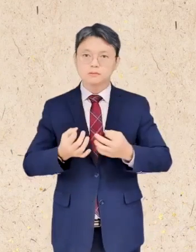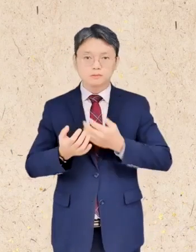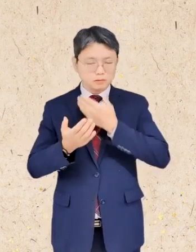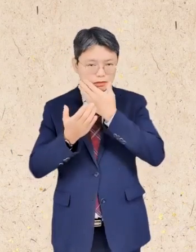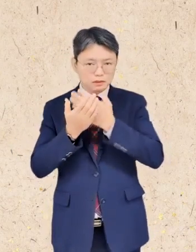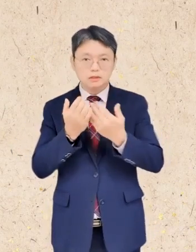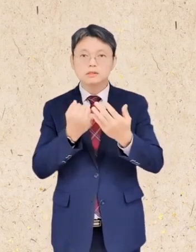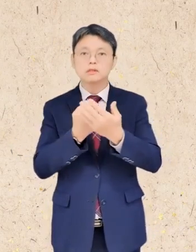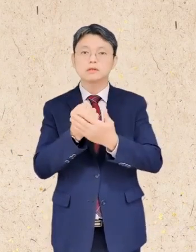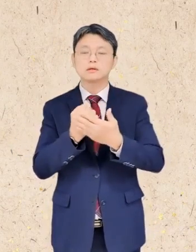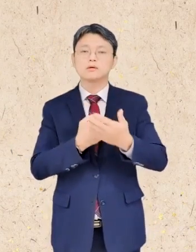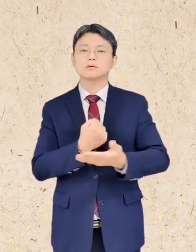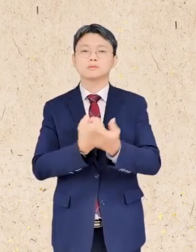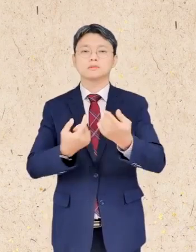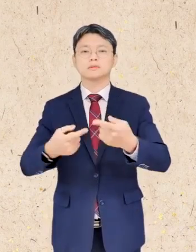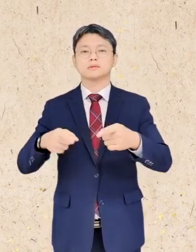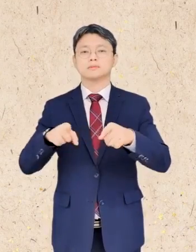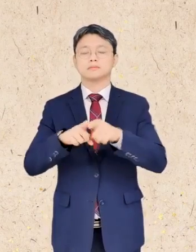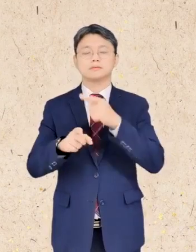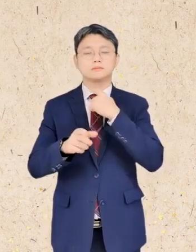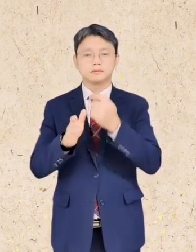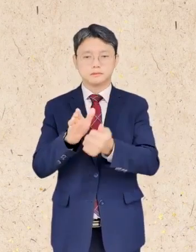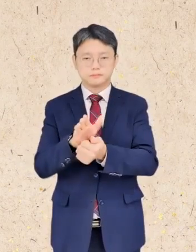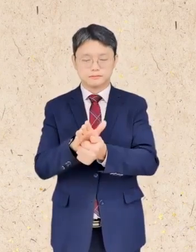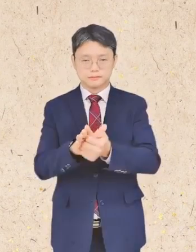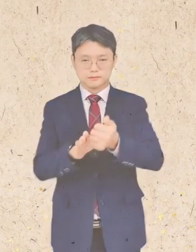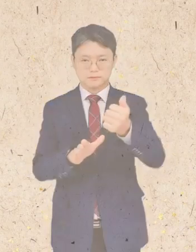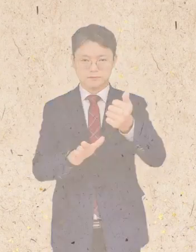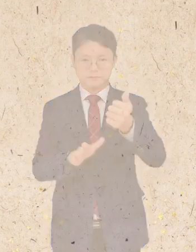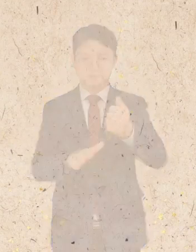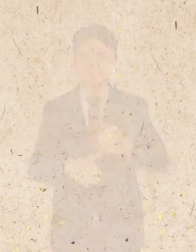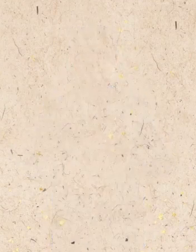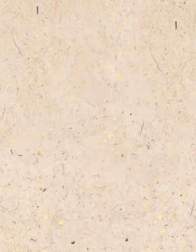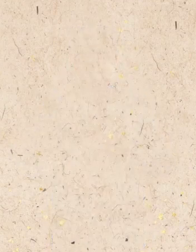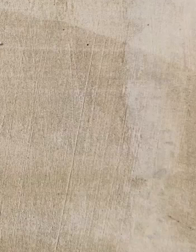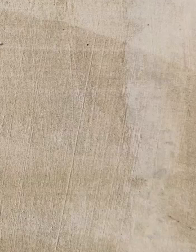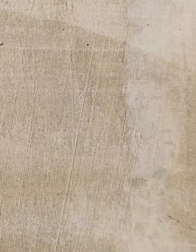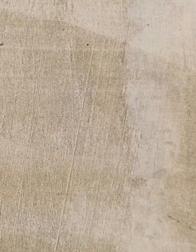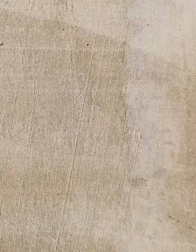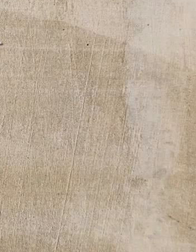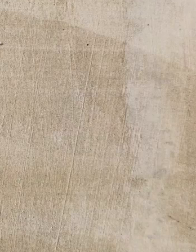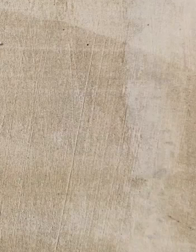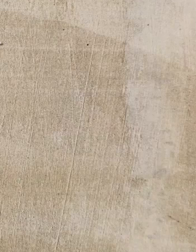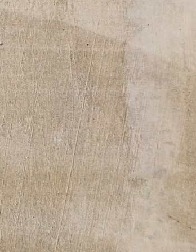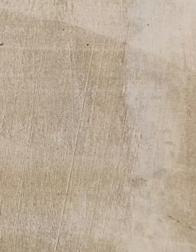있는지를 점검하시는 귀한 은혜가 여러분들 가운데 있기를 소망합니다.